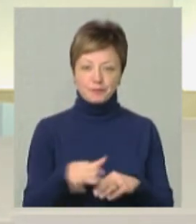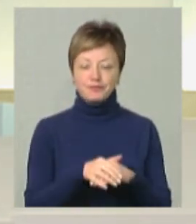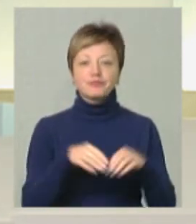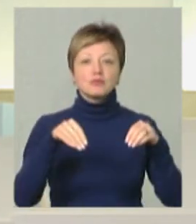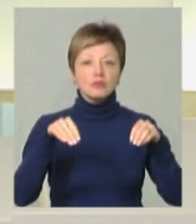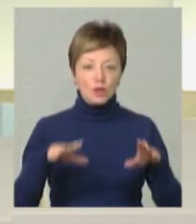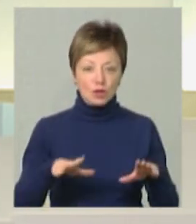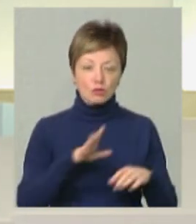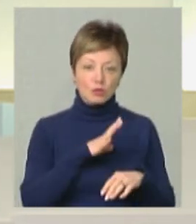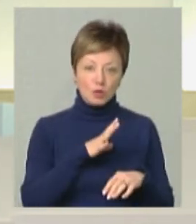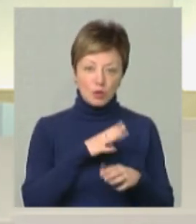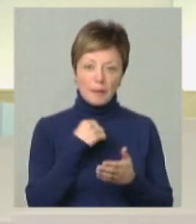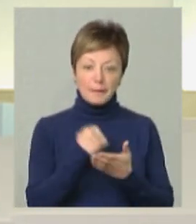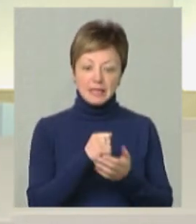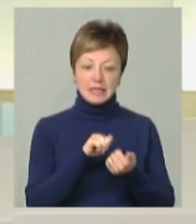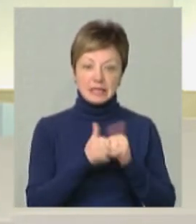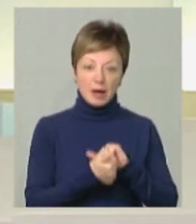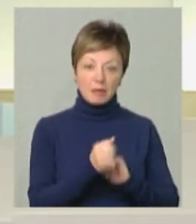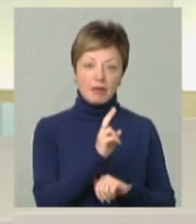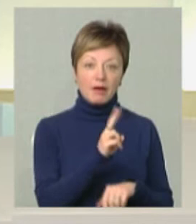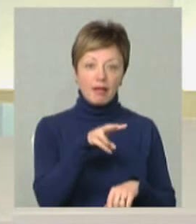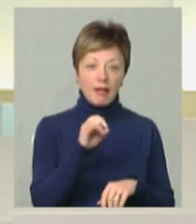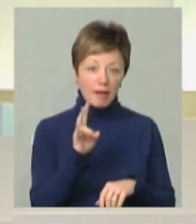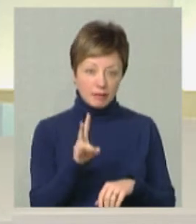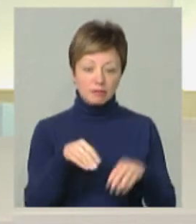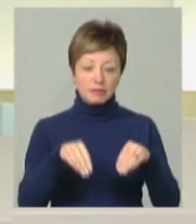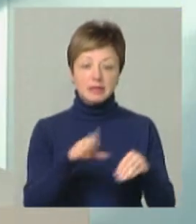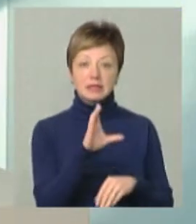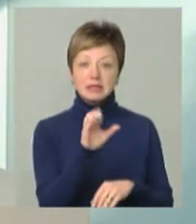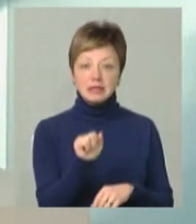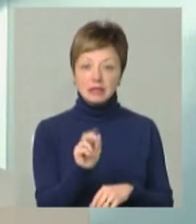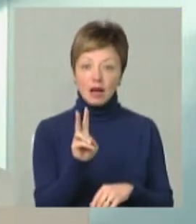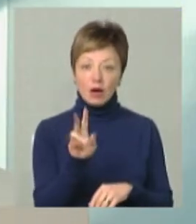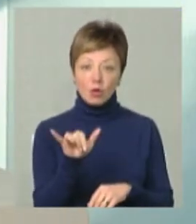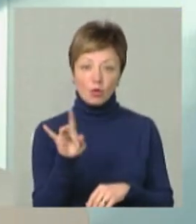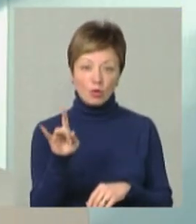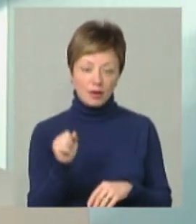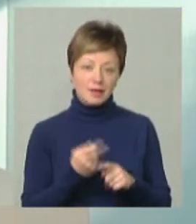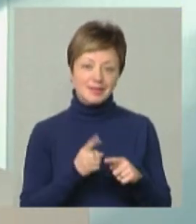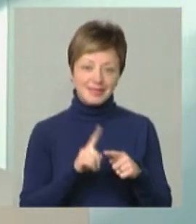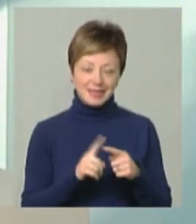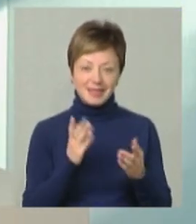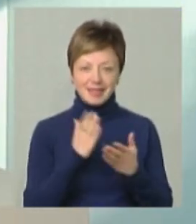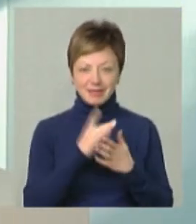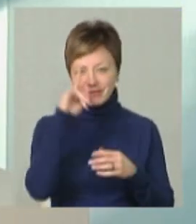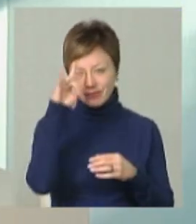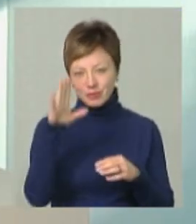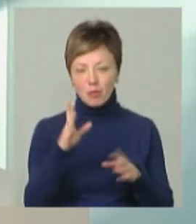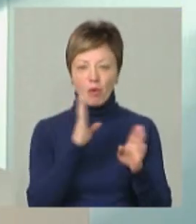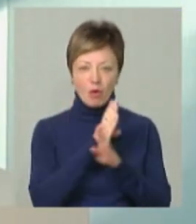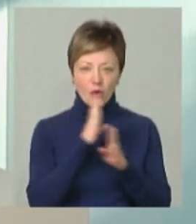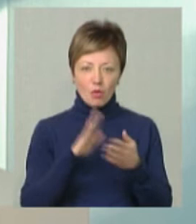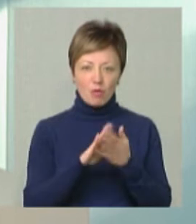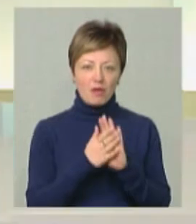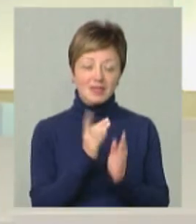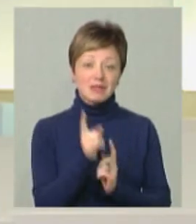рішення було прийнято замість кленів садити сакури, оскільки це вже є певний тренд, оскільки вже погодні умови